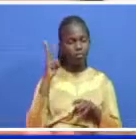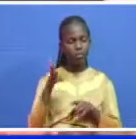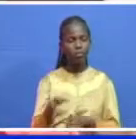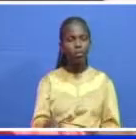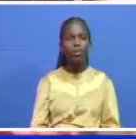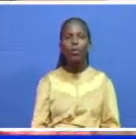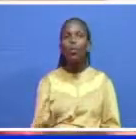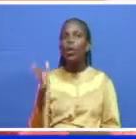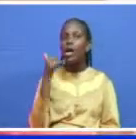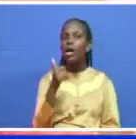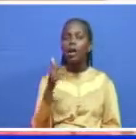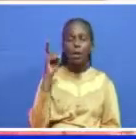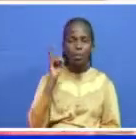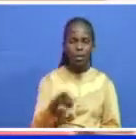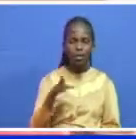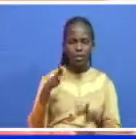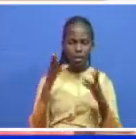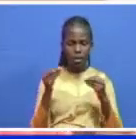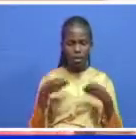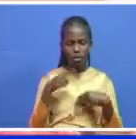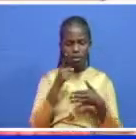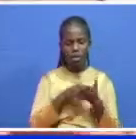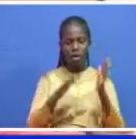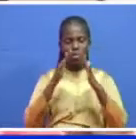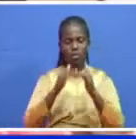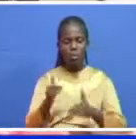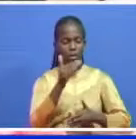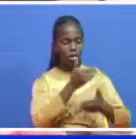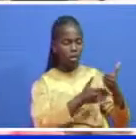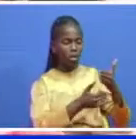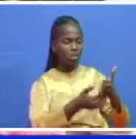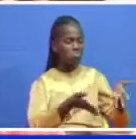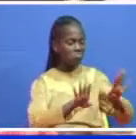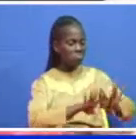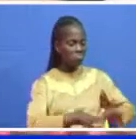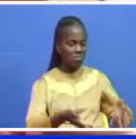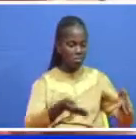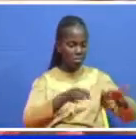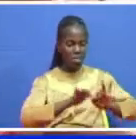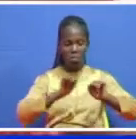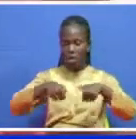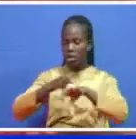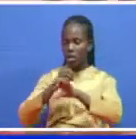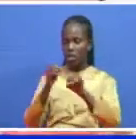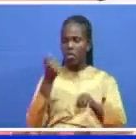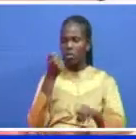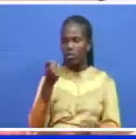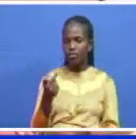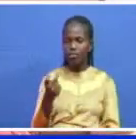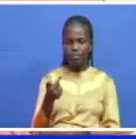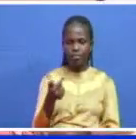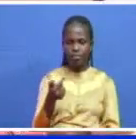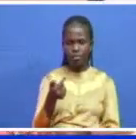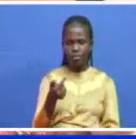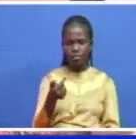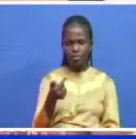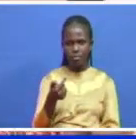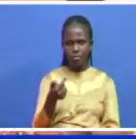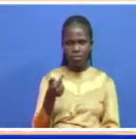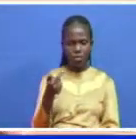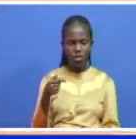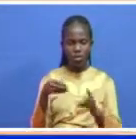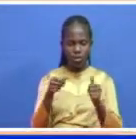hapa. Kwa sababu lazima tukubali tulijenga nyumba na tuwezi bomoa. Kwa hivyo tutatatua tu, usijali,